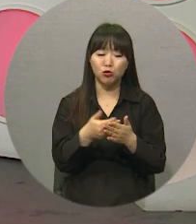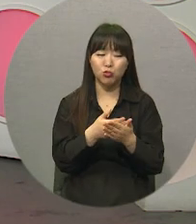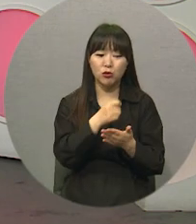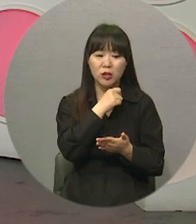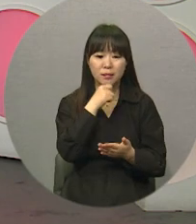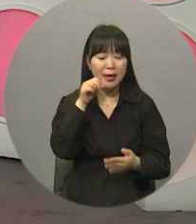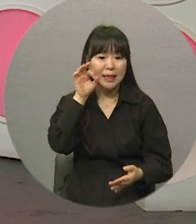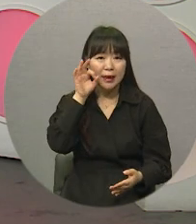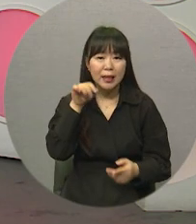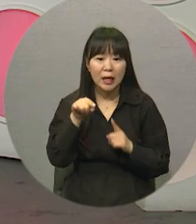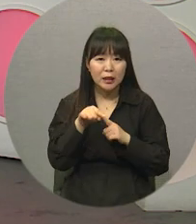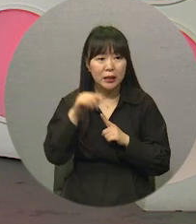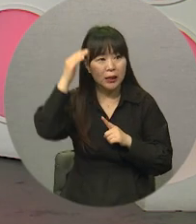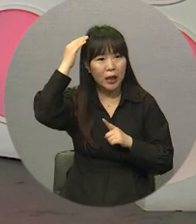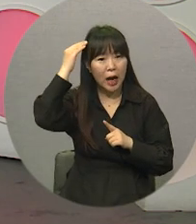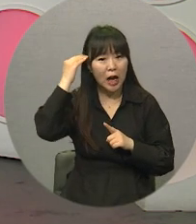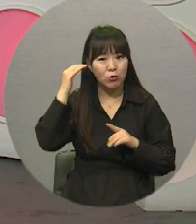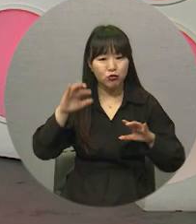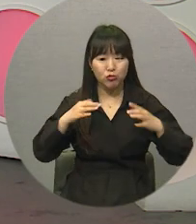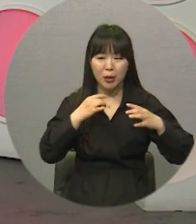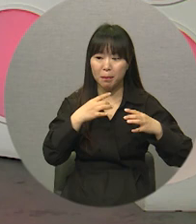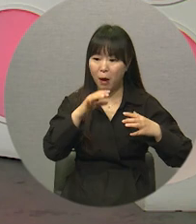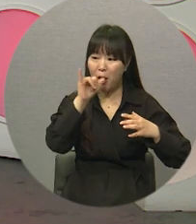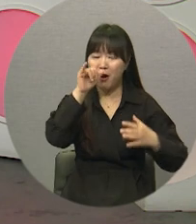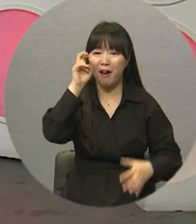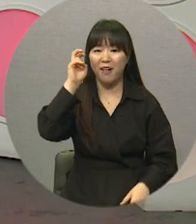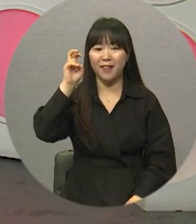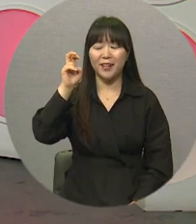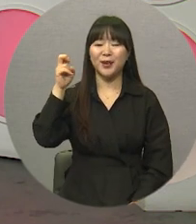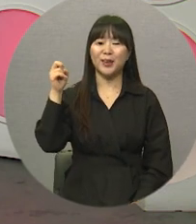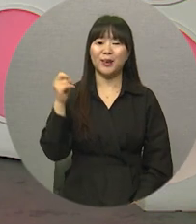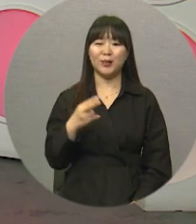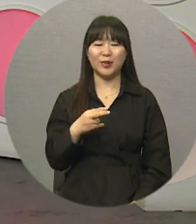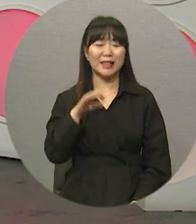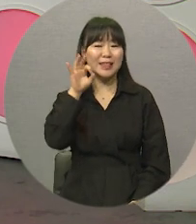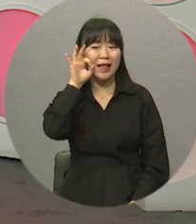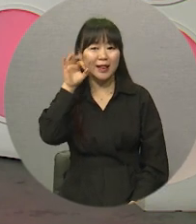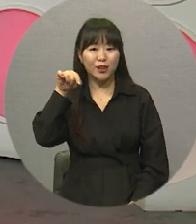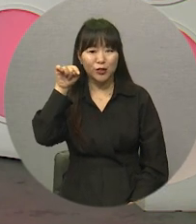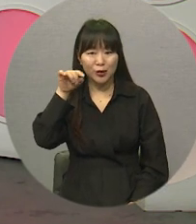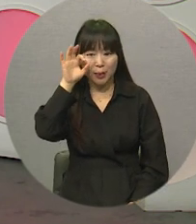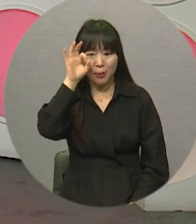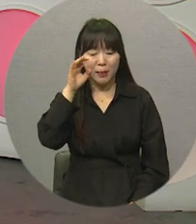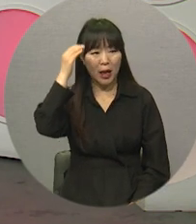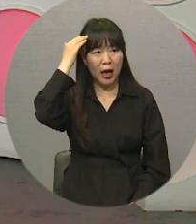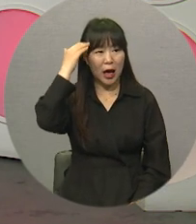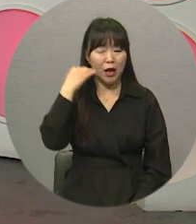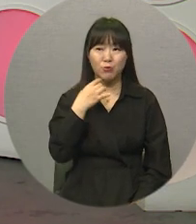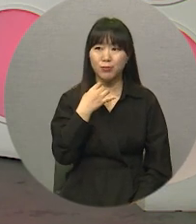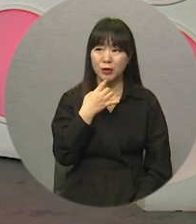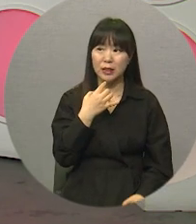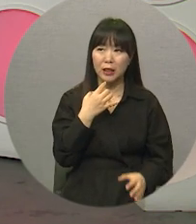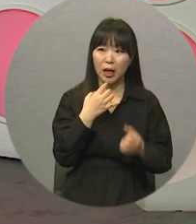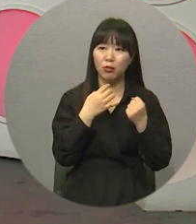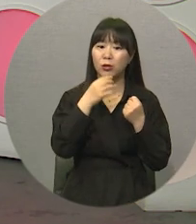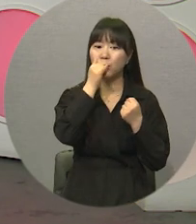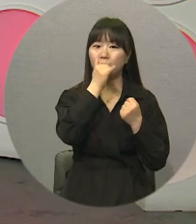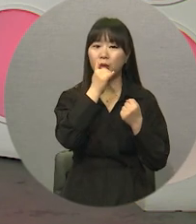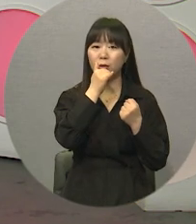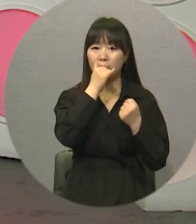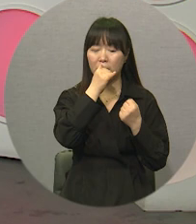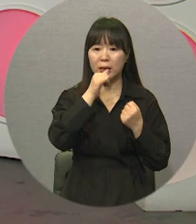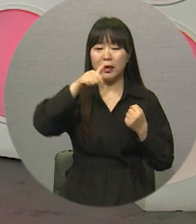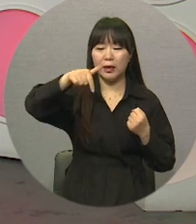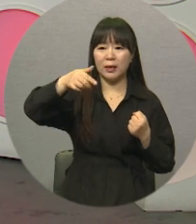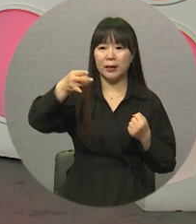맛 사탕은 한국밖에 없을 것 같긴 하네요. 네. 그리고 또 사탕 중에 또 한국밖에 없을 것 같은 거 또 생각났어요. 뭐예요?